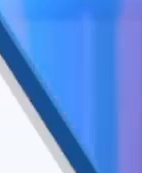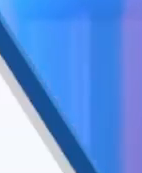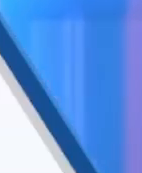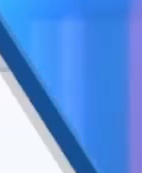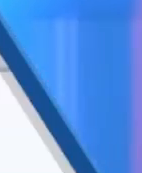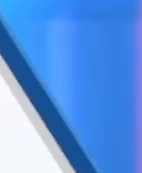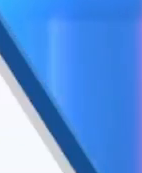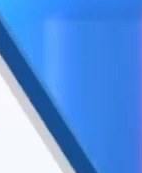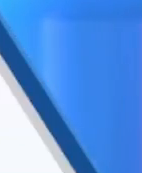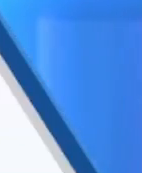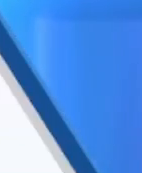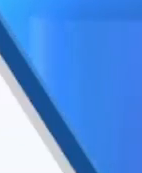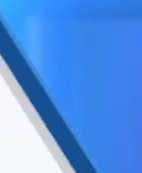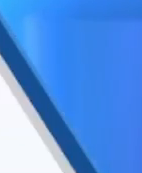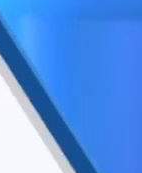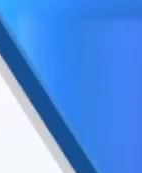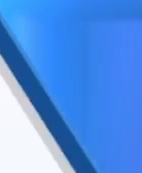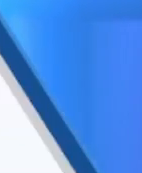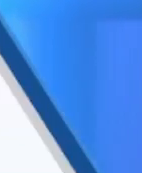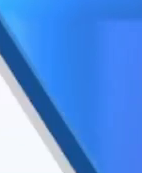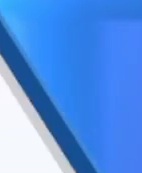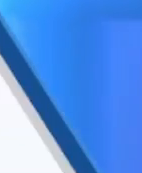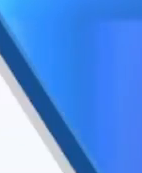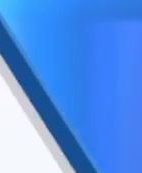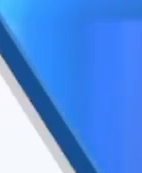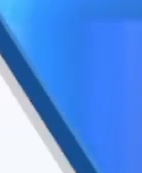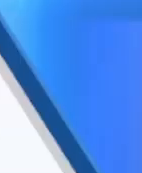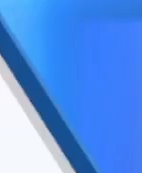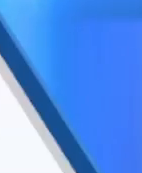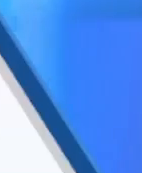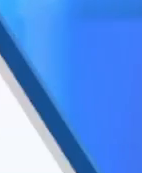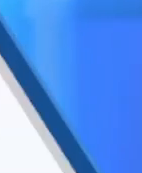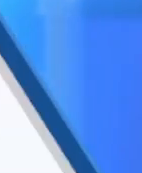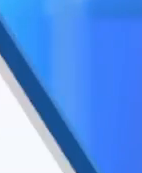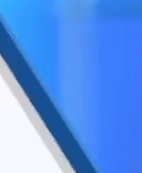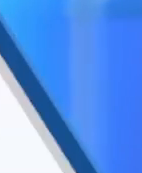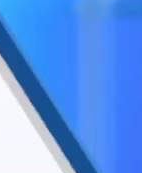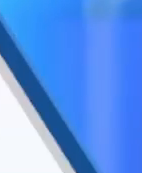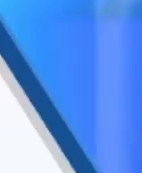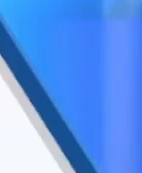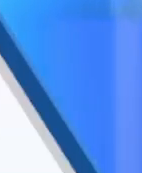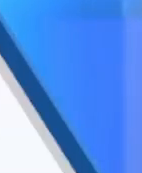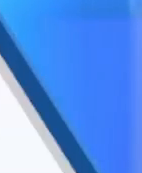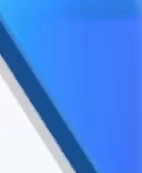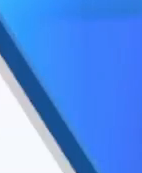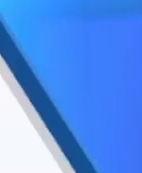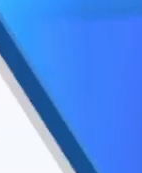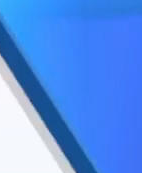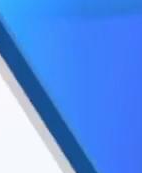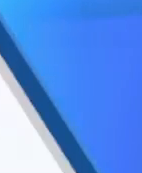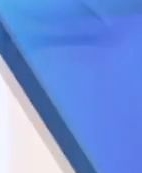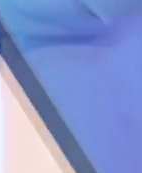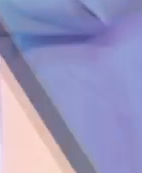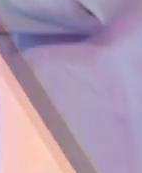rero bagiye bahise baduha ibitekerezo n'ubundi bitandukanye. Uyu ni Leonce Neymar Tuyizere yagize